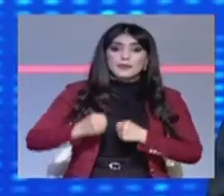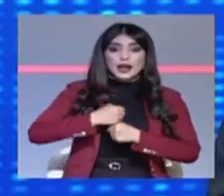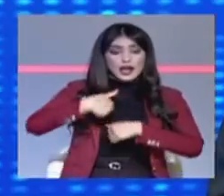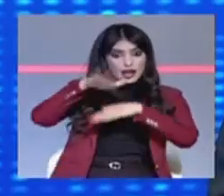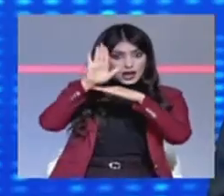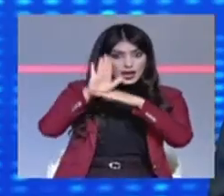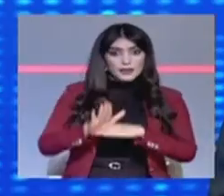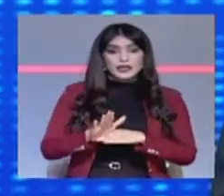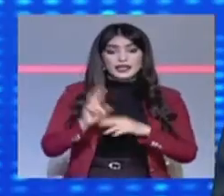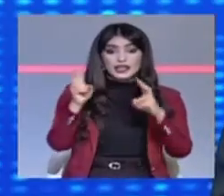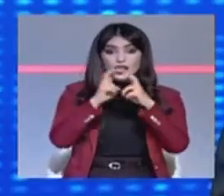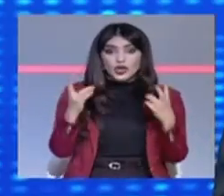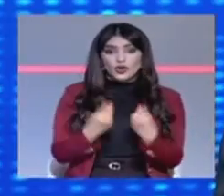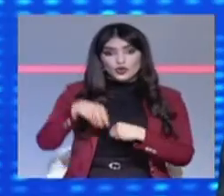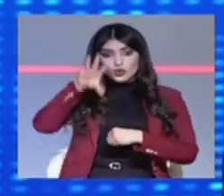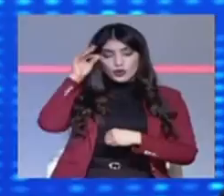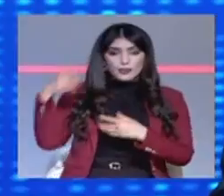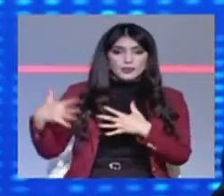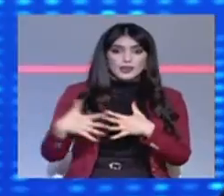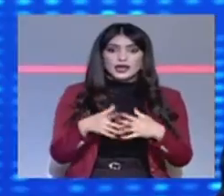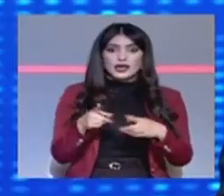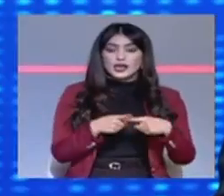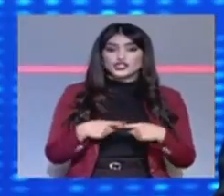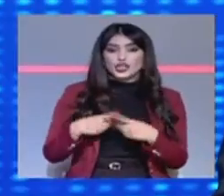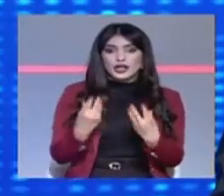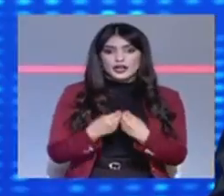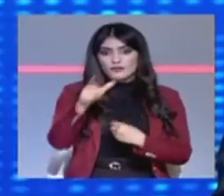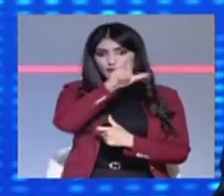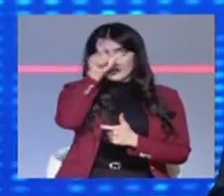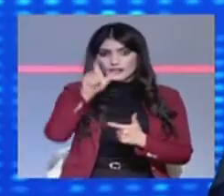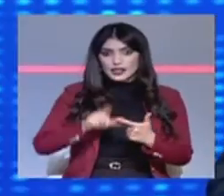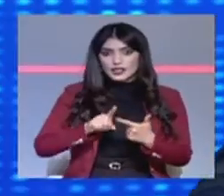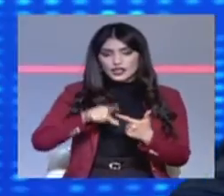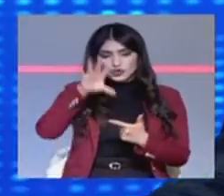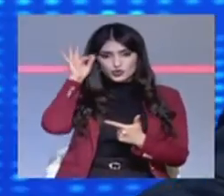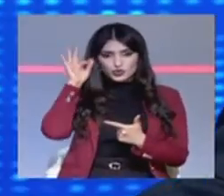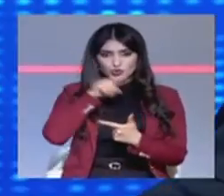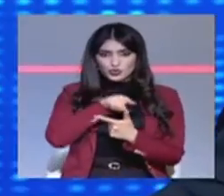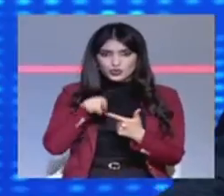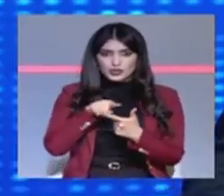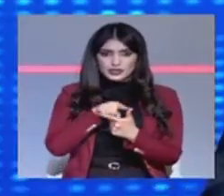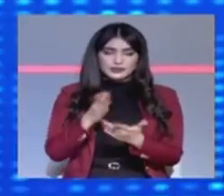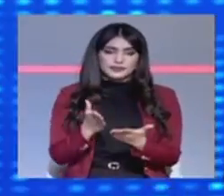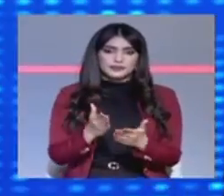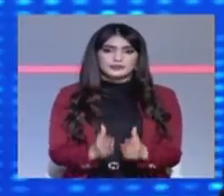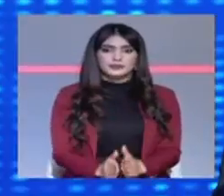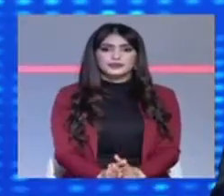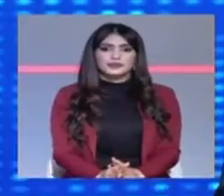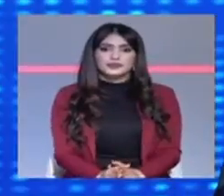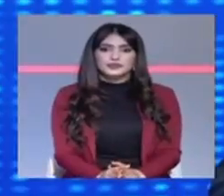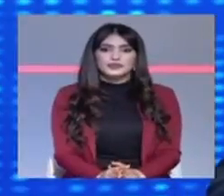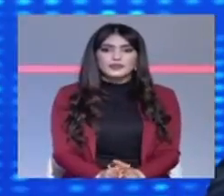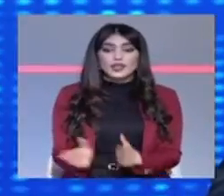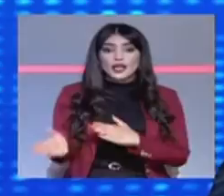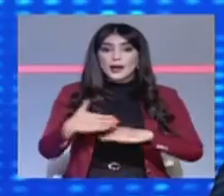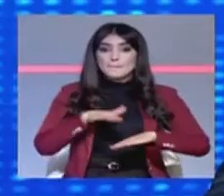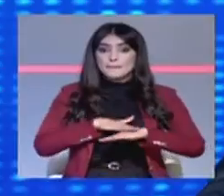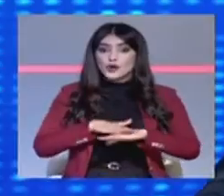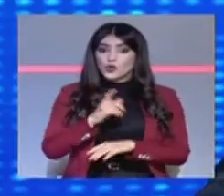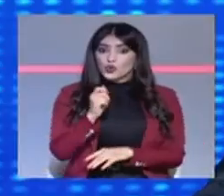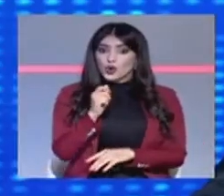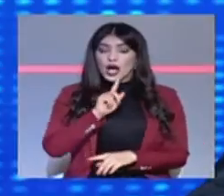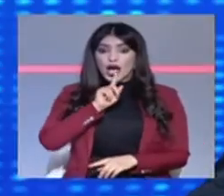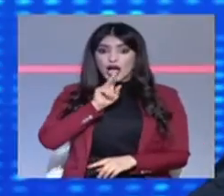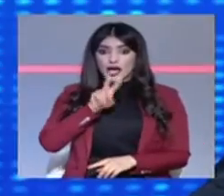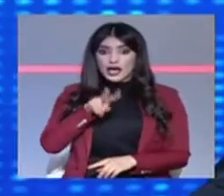التقيل تونس في اطار شراكه ذات المنفعه المتبادله وفي الشان المالي اكد رئيس